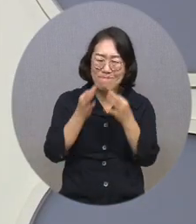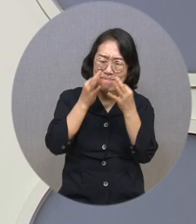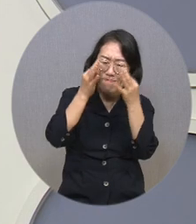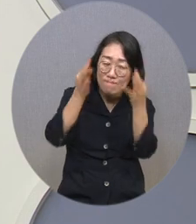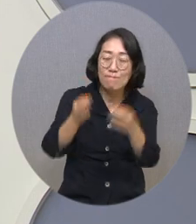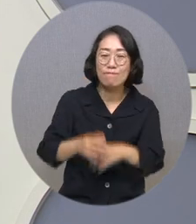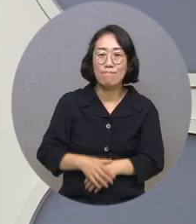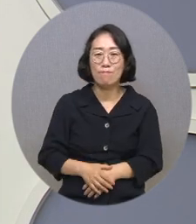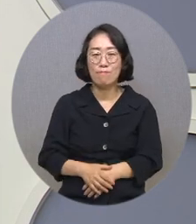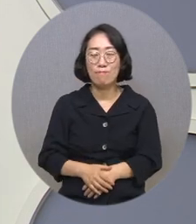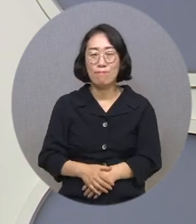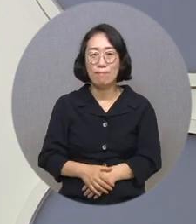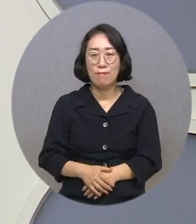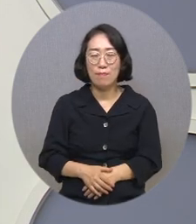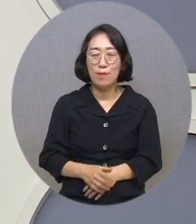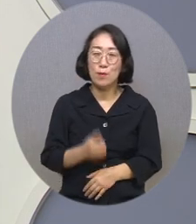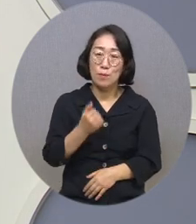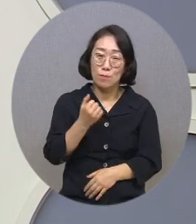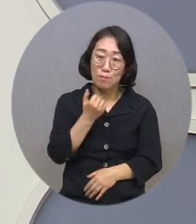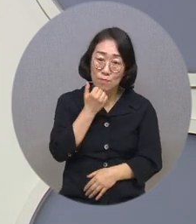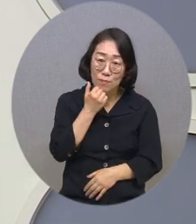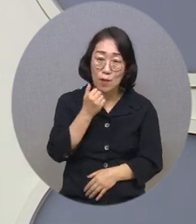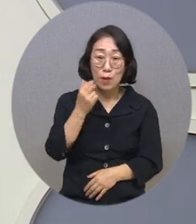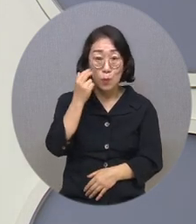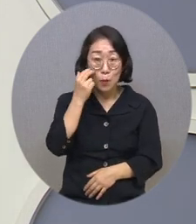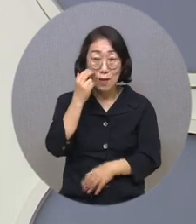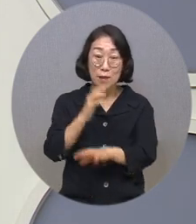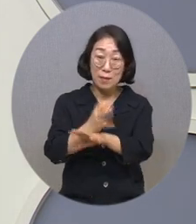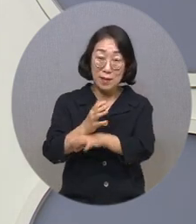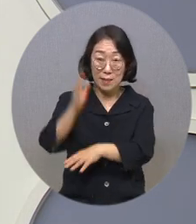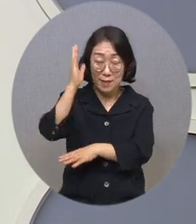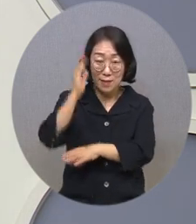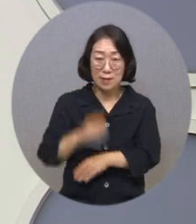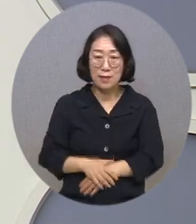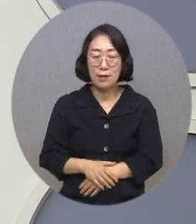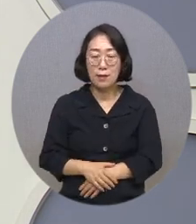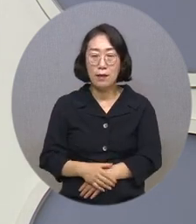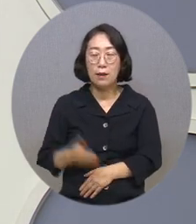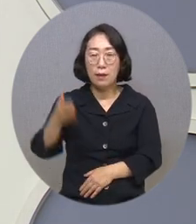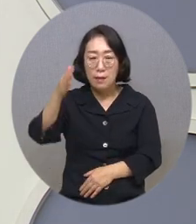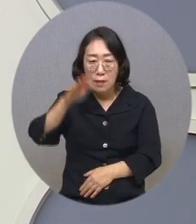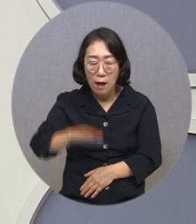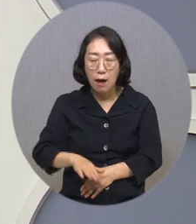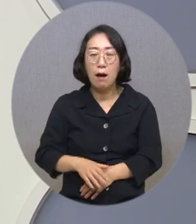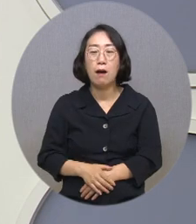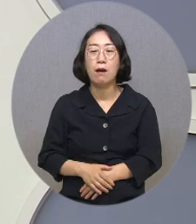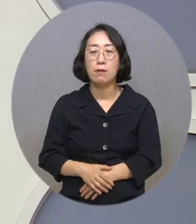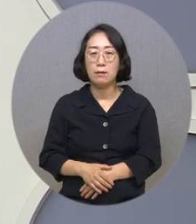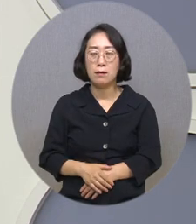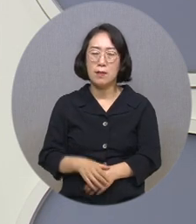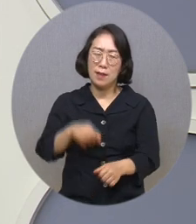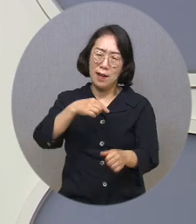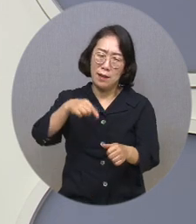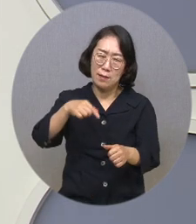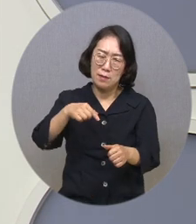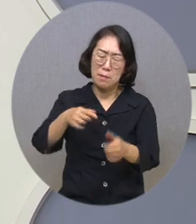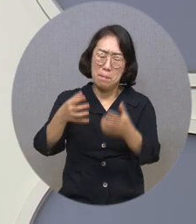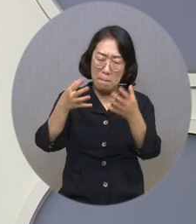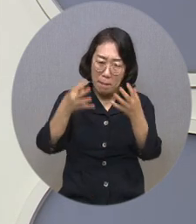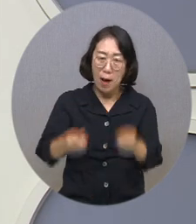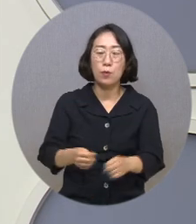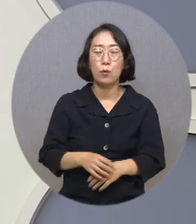이제 그 우리가 조커 같이 농담도 있지만 그렇지만은 어찌됐든 우리가 교육열만은 대단하거든요. 그럼. 예.